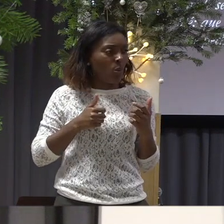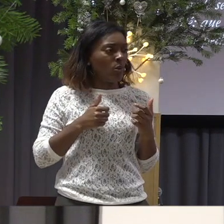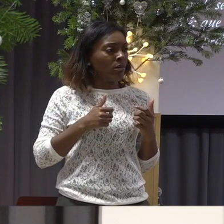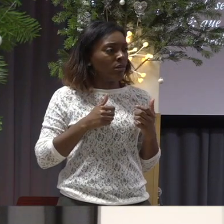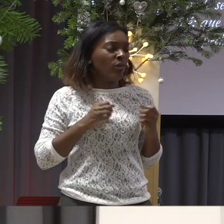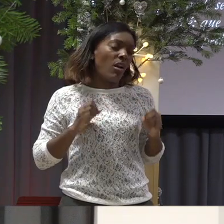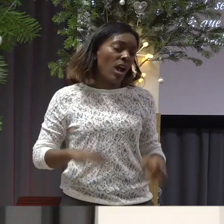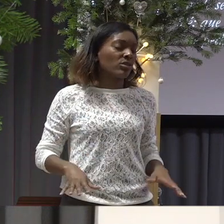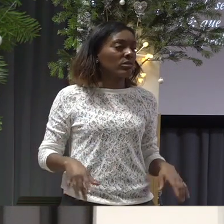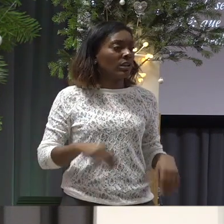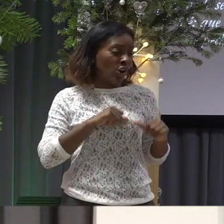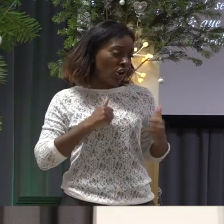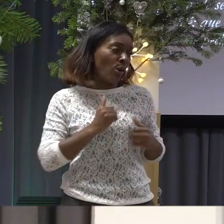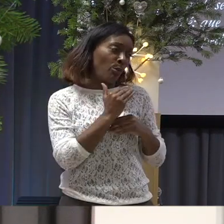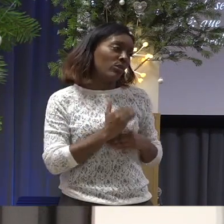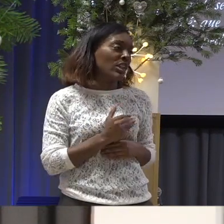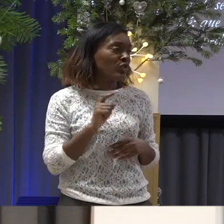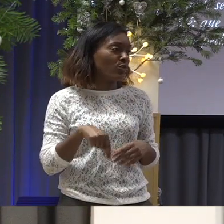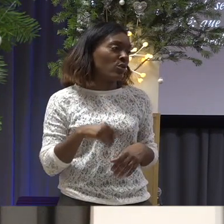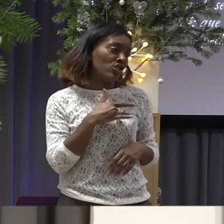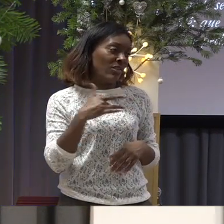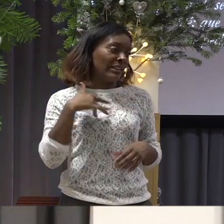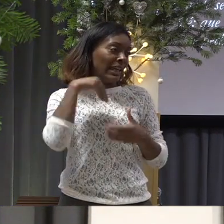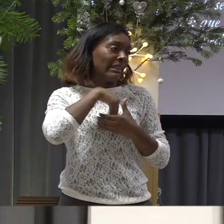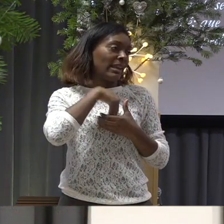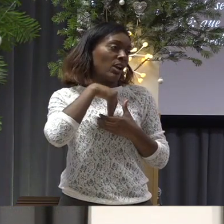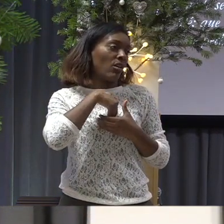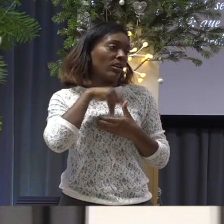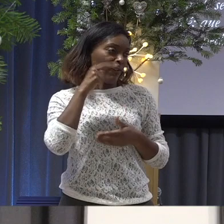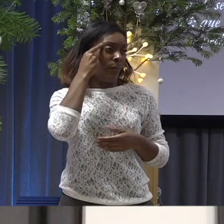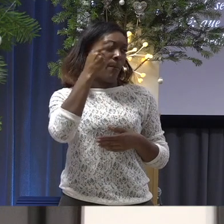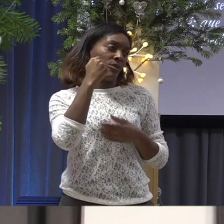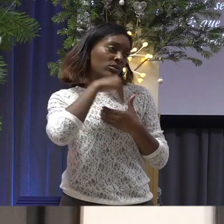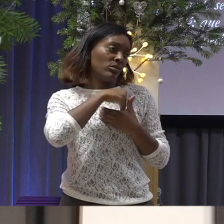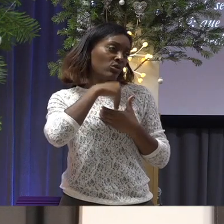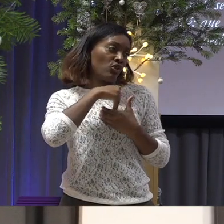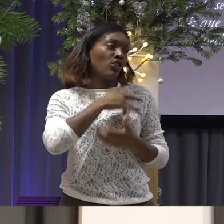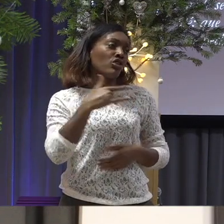cœur, pensons à notre santé intérieure.